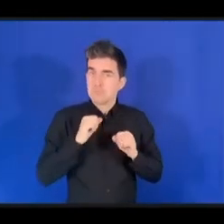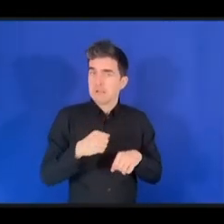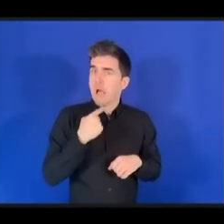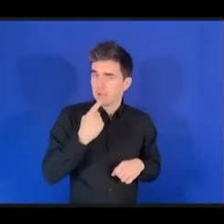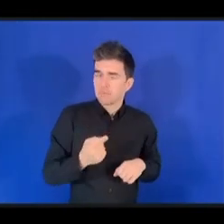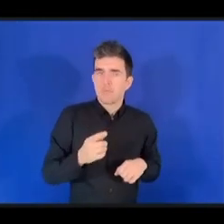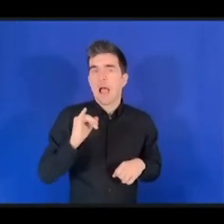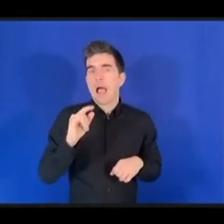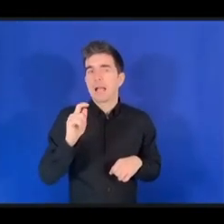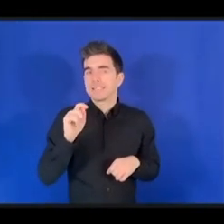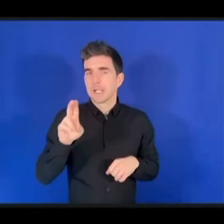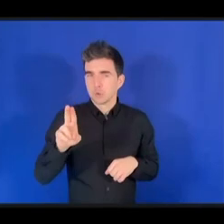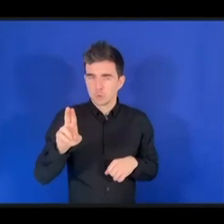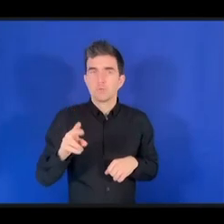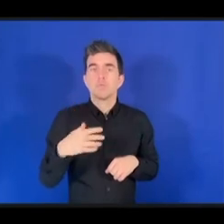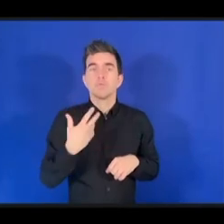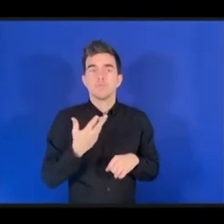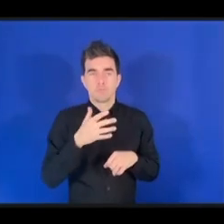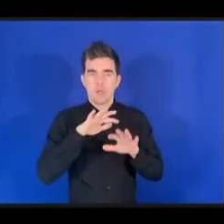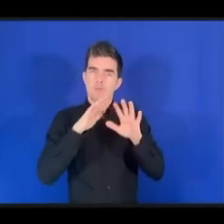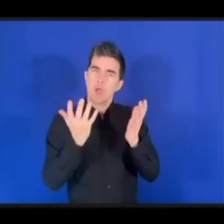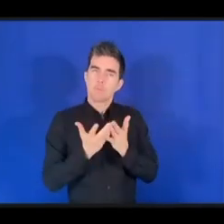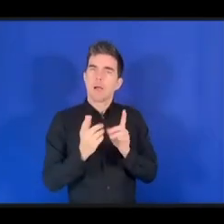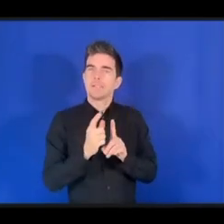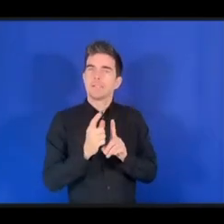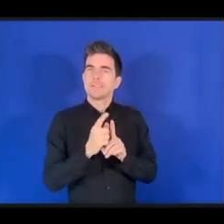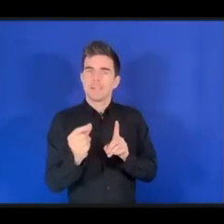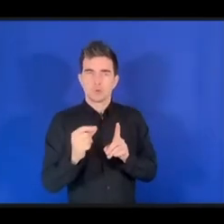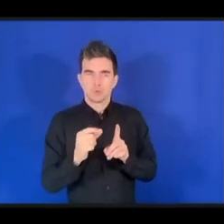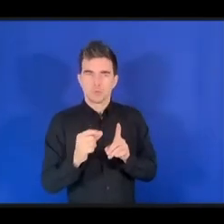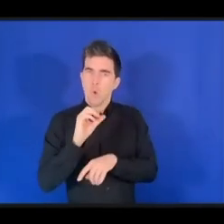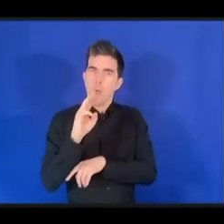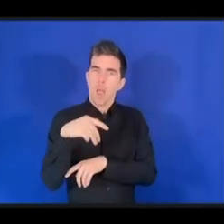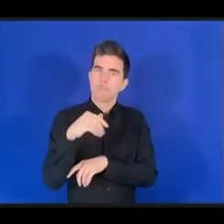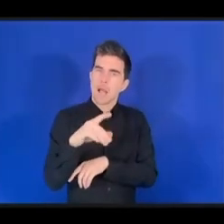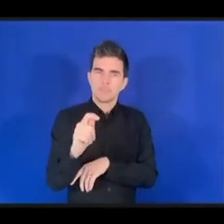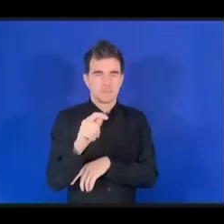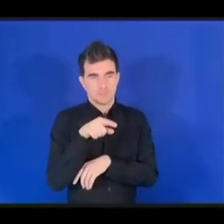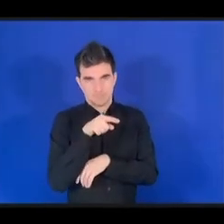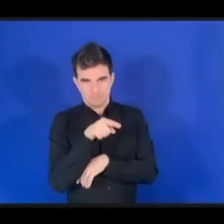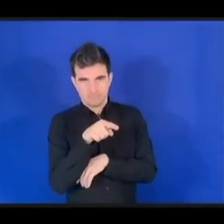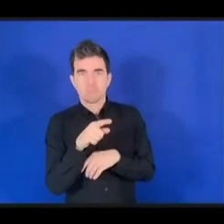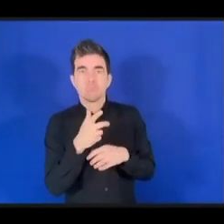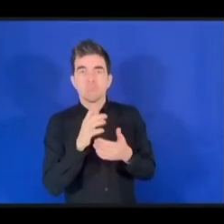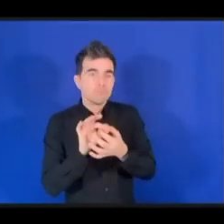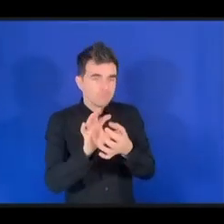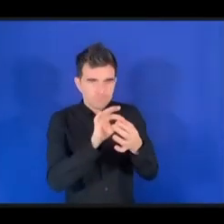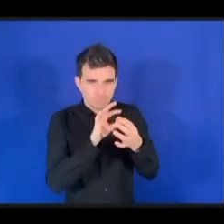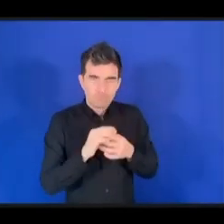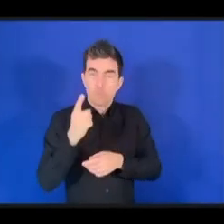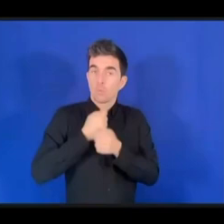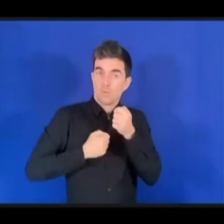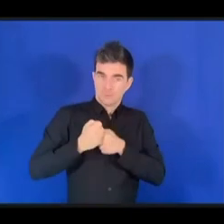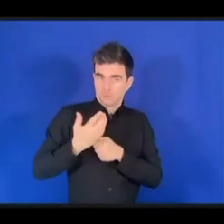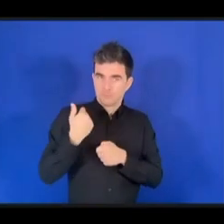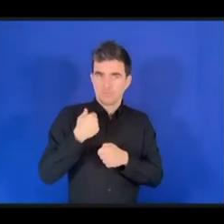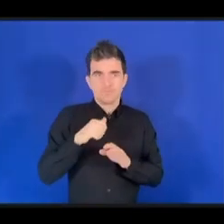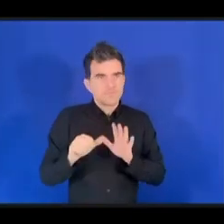ましても我々地域としてえ統合した取り組みを行っております